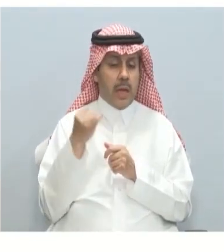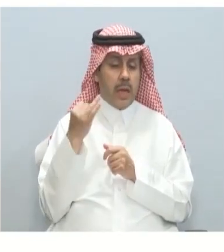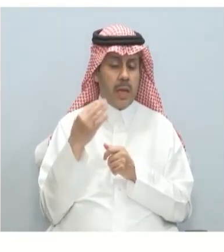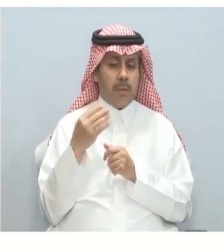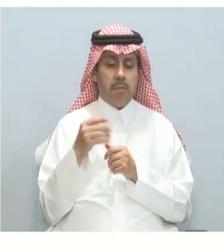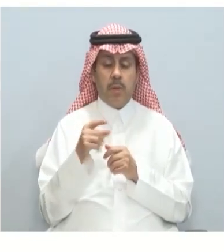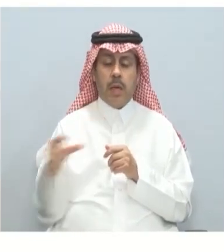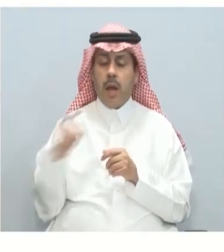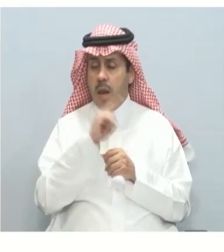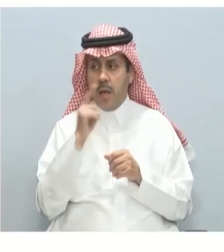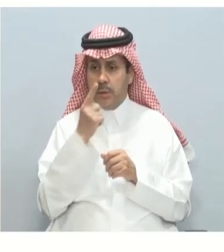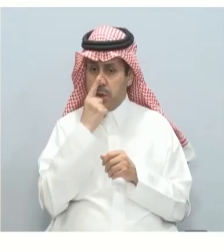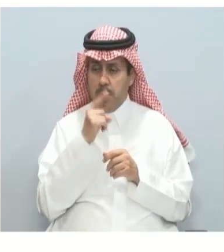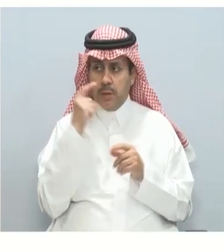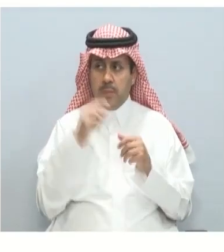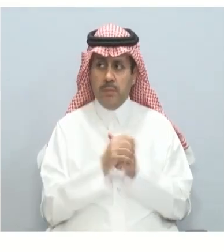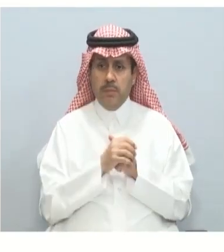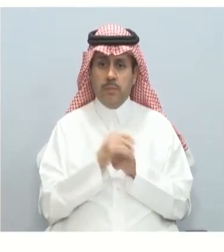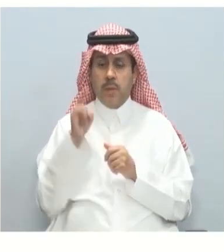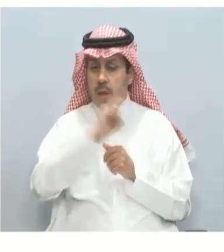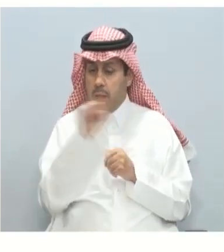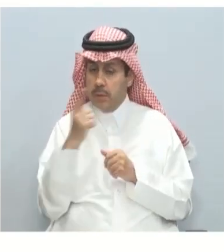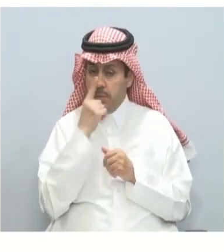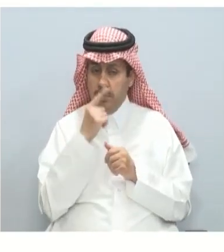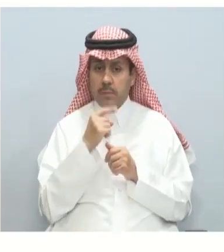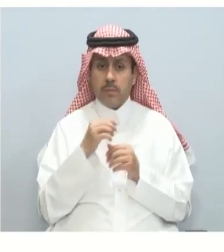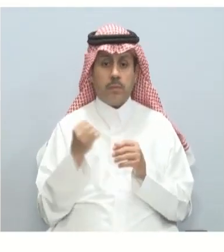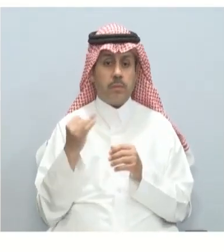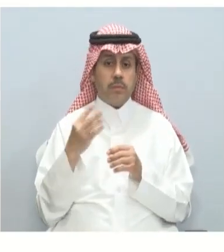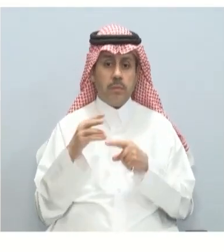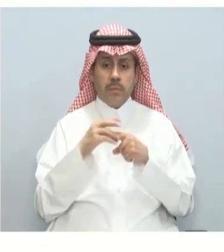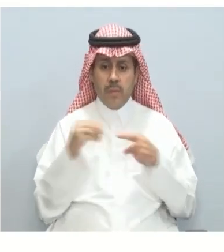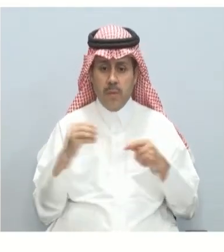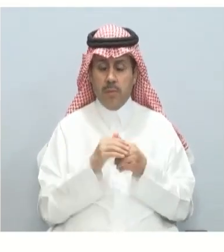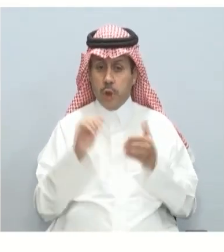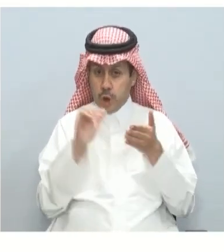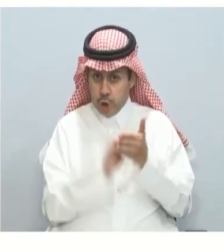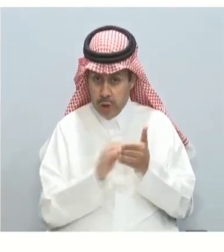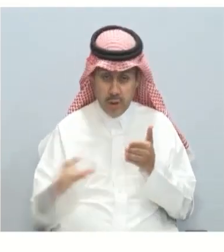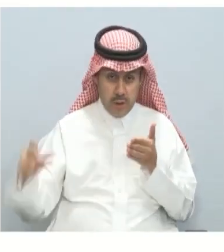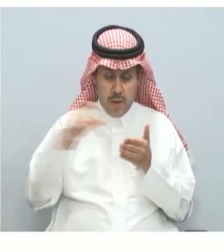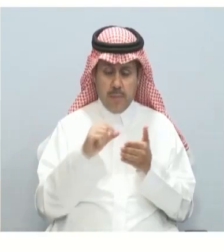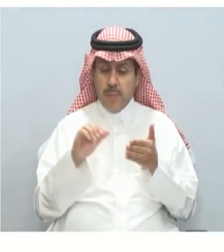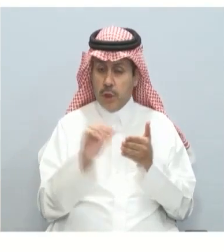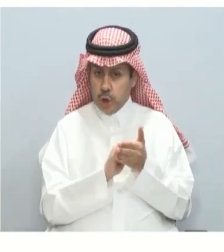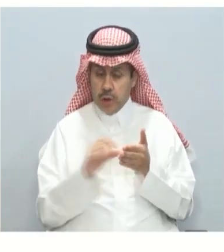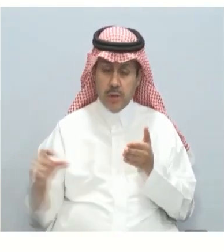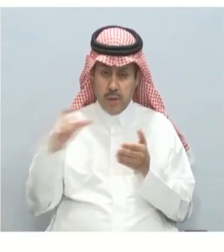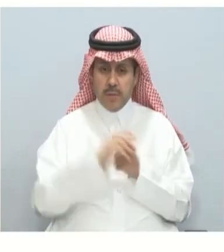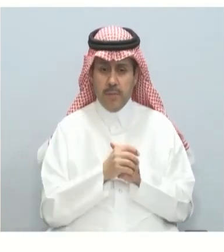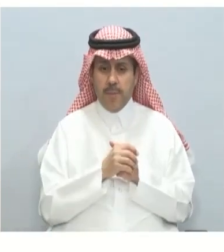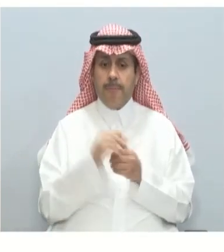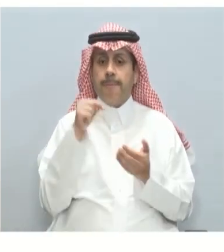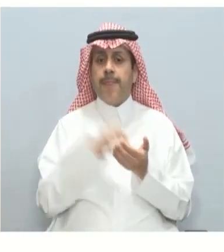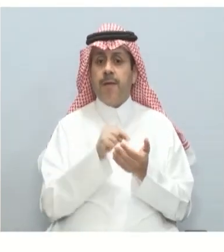تقبلها الداله زي هنا عندي الداله الجذريه لا تقبل الاعداد السالبه فشرط الداله هنا شرط المجال ان اللي